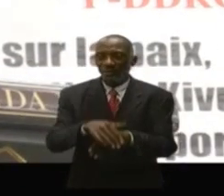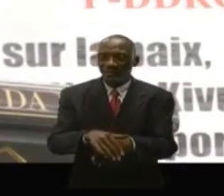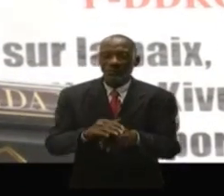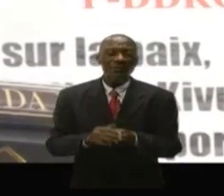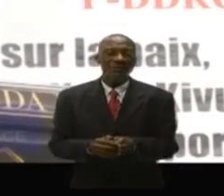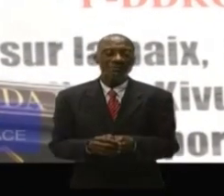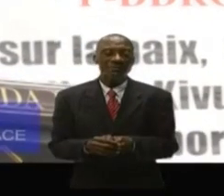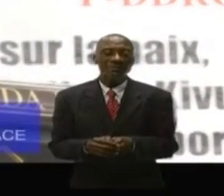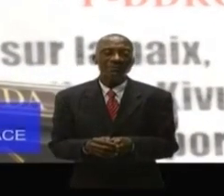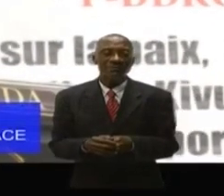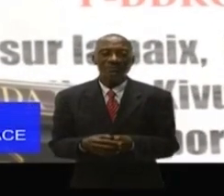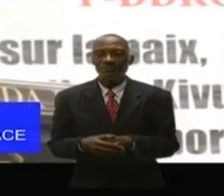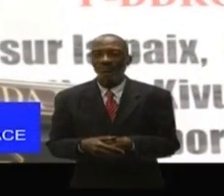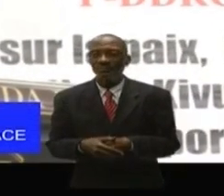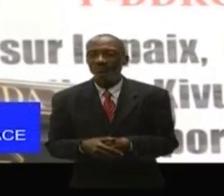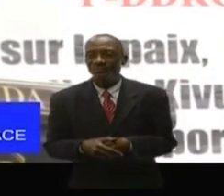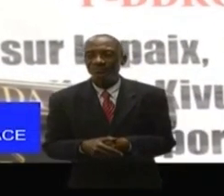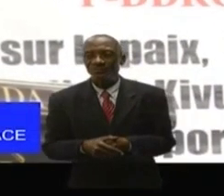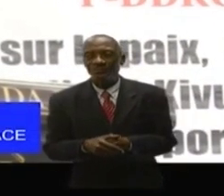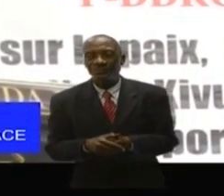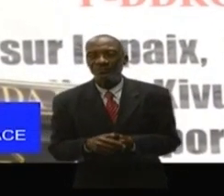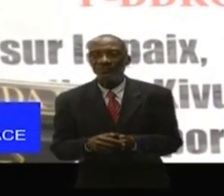participants.